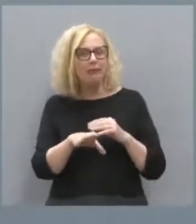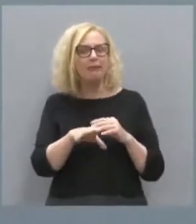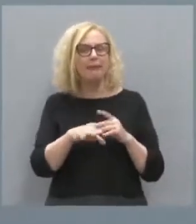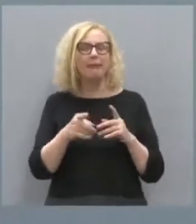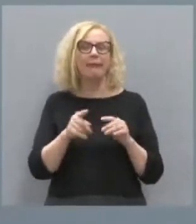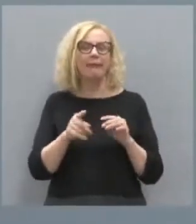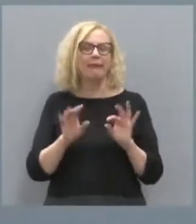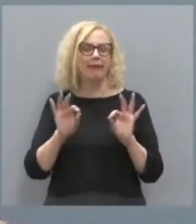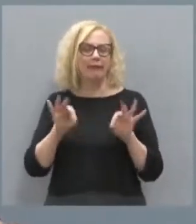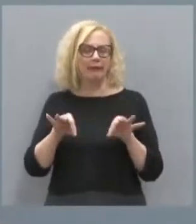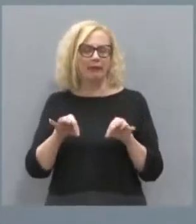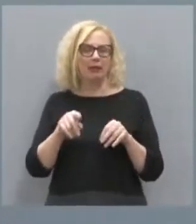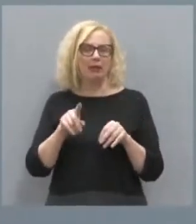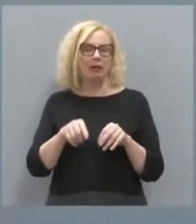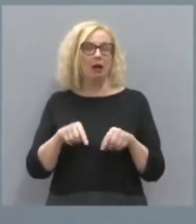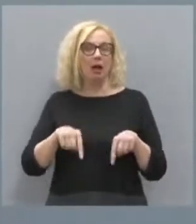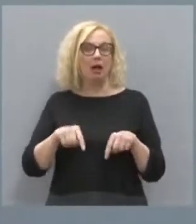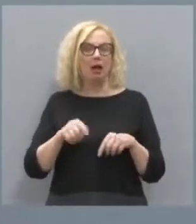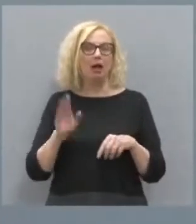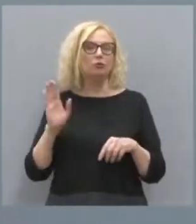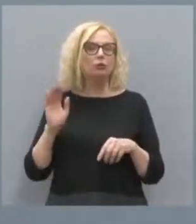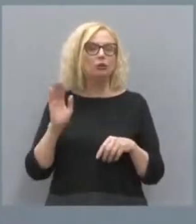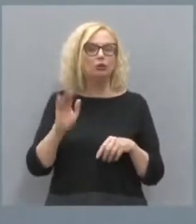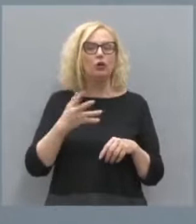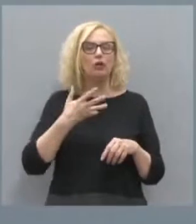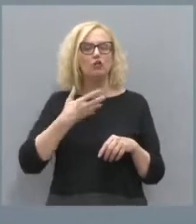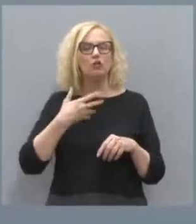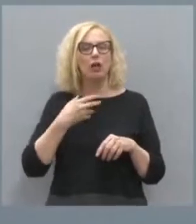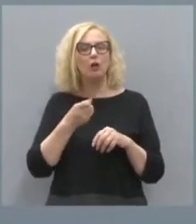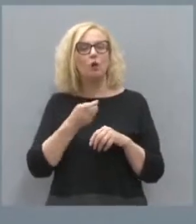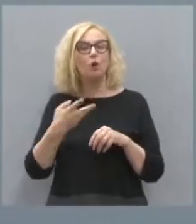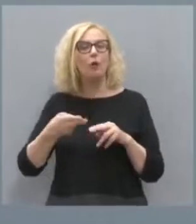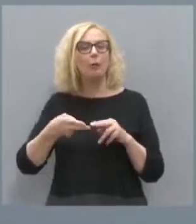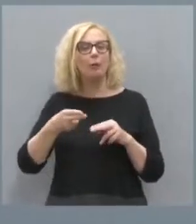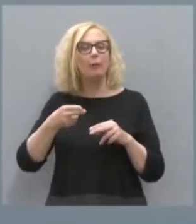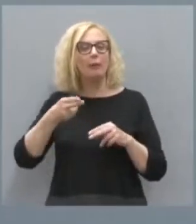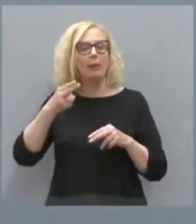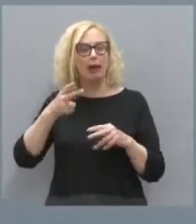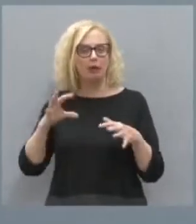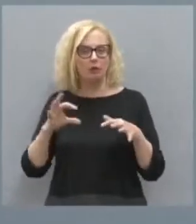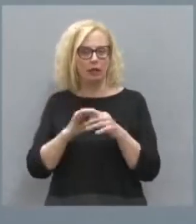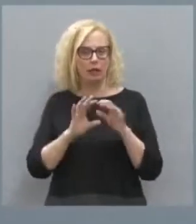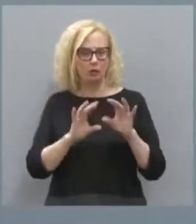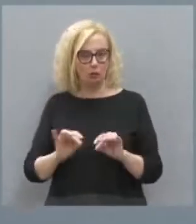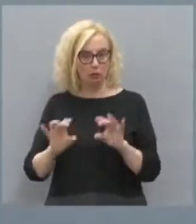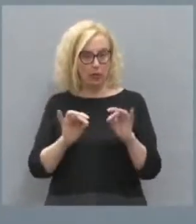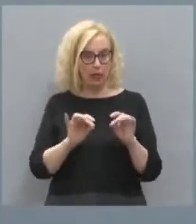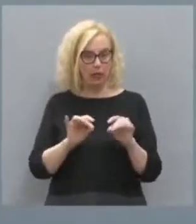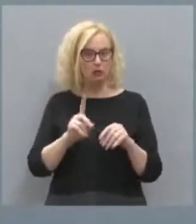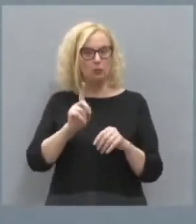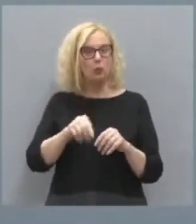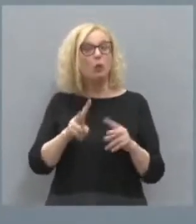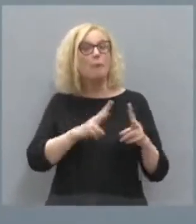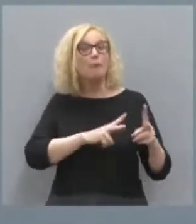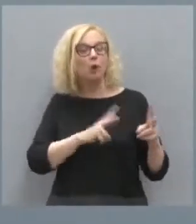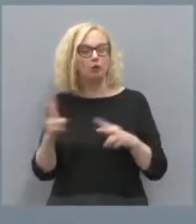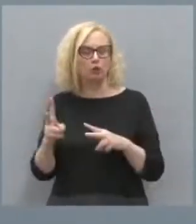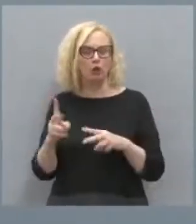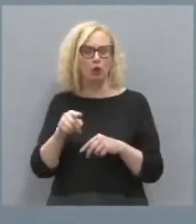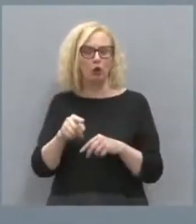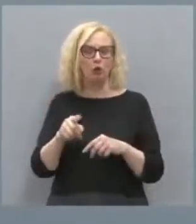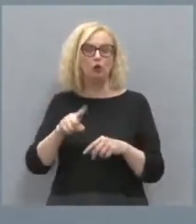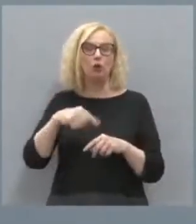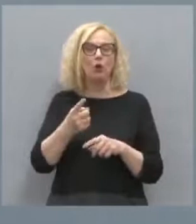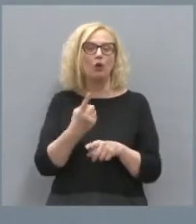ogni giorno abbiamo un maggior numero di contagi ogni giorno abbiamo un numero di persone che arrivano al pronto soccorso che poi devono